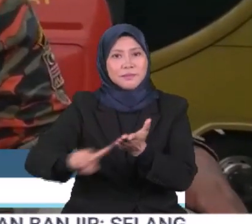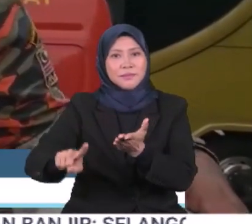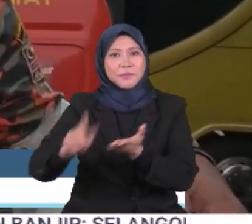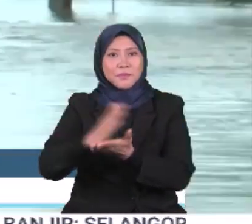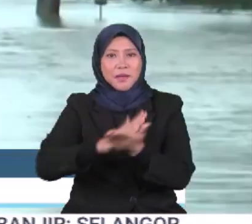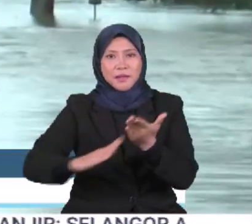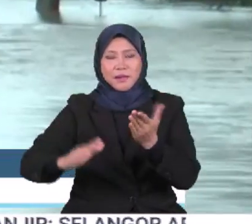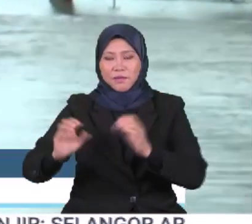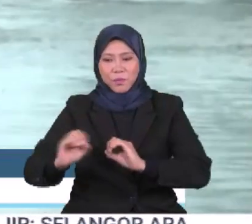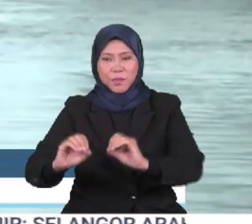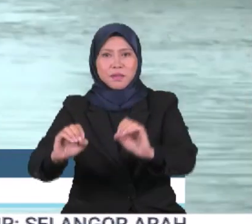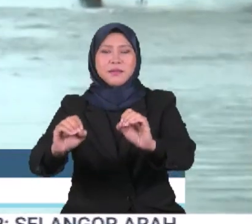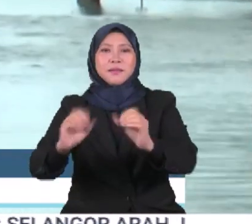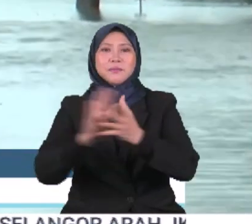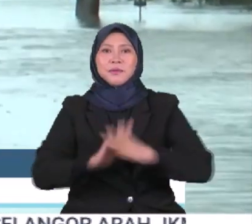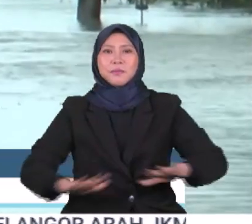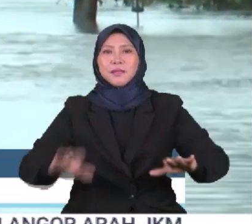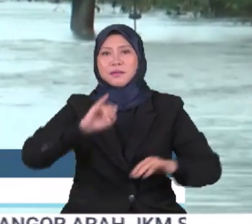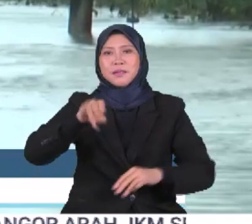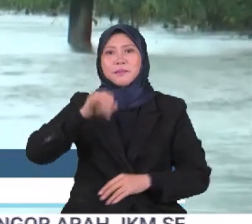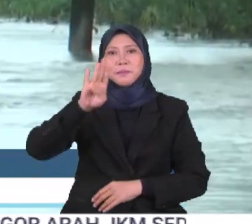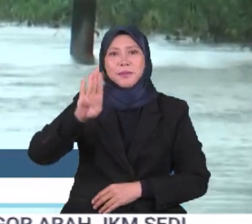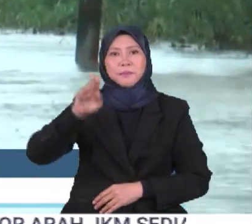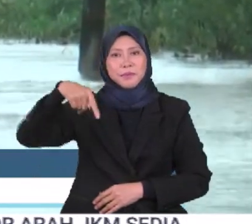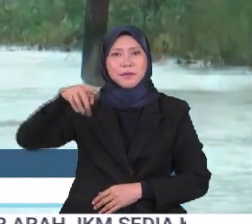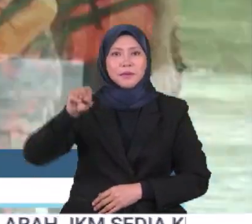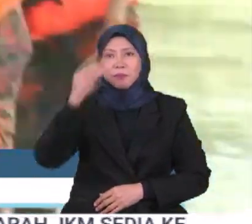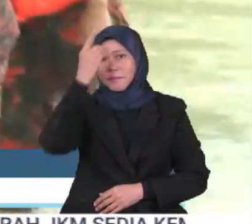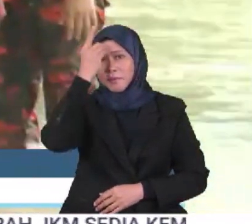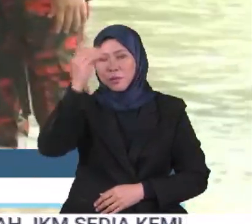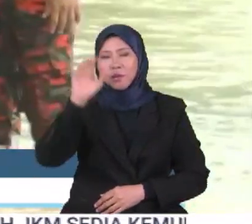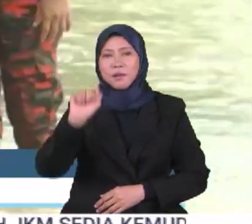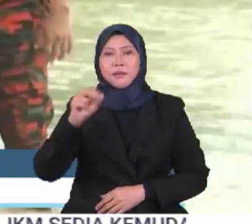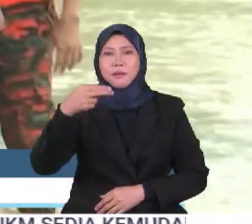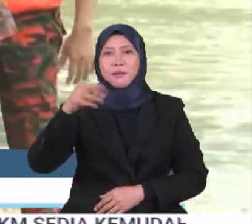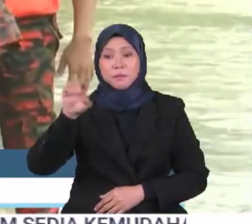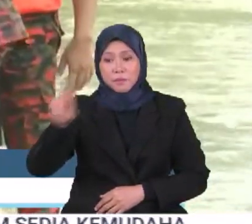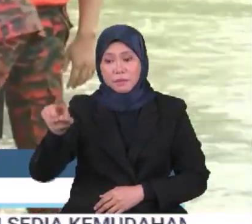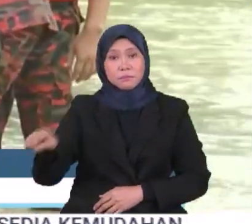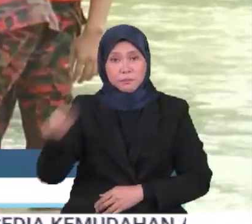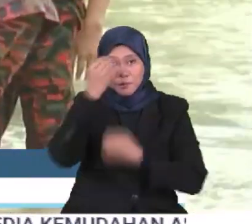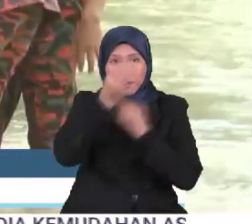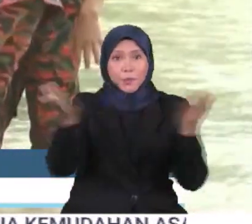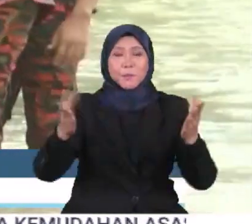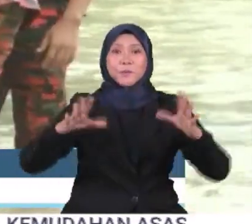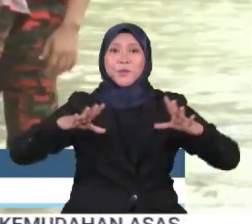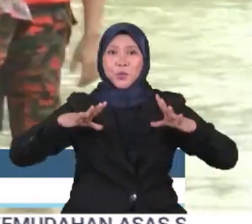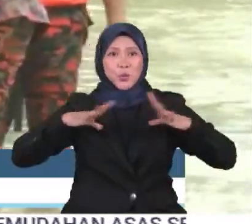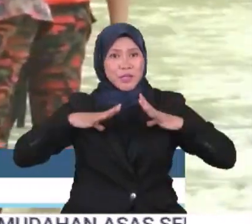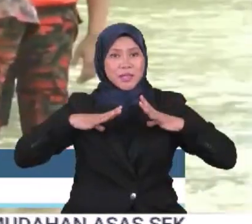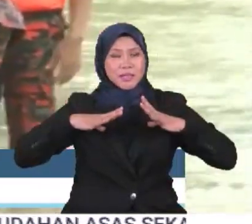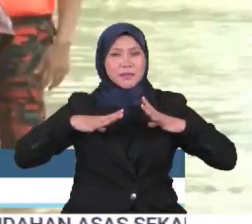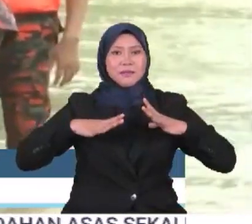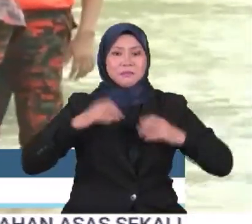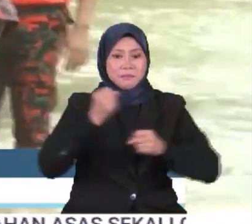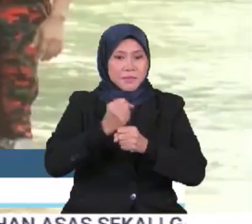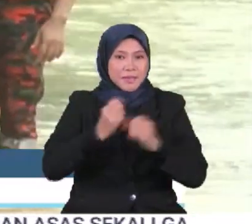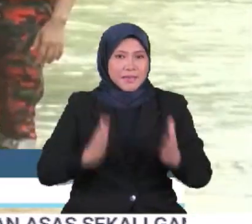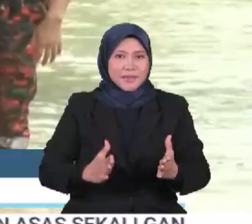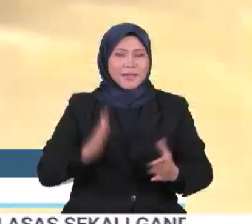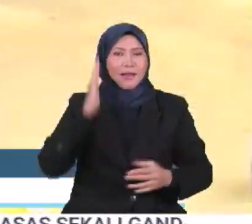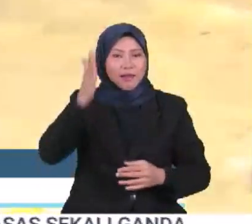operasi kebombaan dan penyelamat jbpm Datuk Ahmad irzam Osman memaklumkan cuti anggota ya juga akan